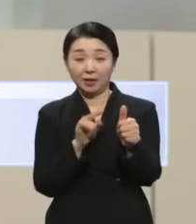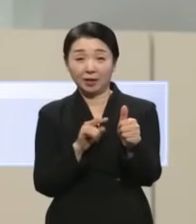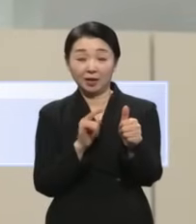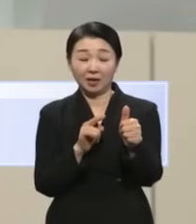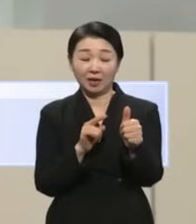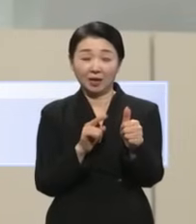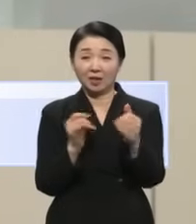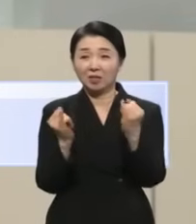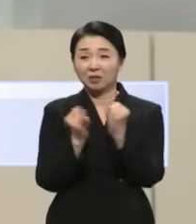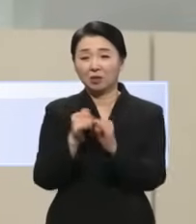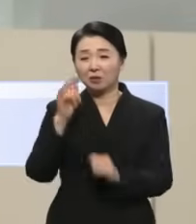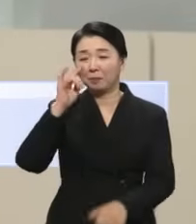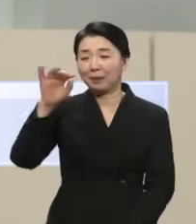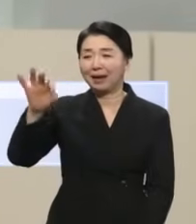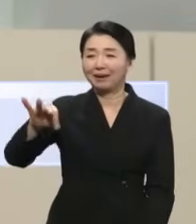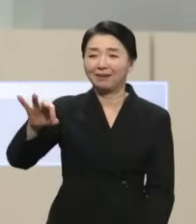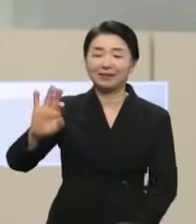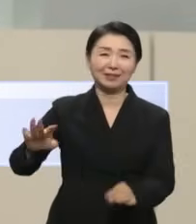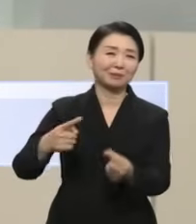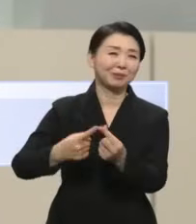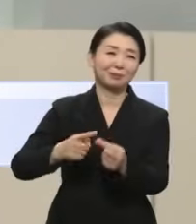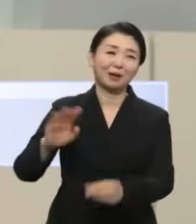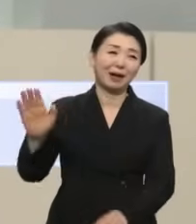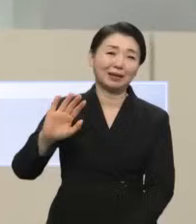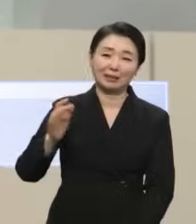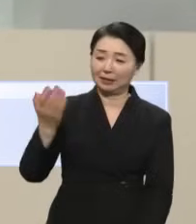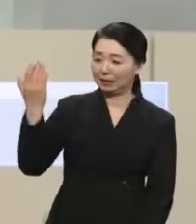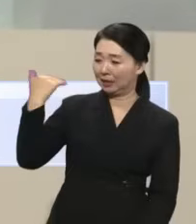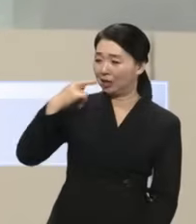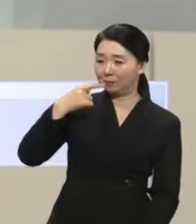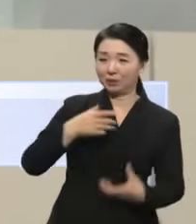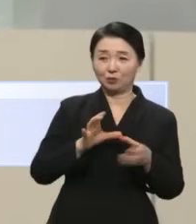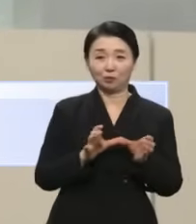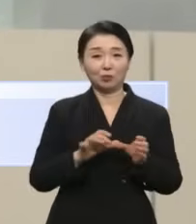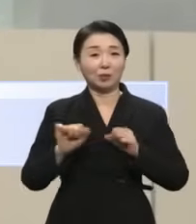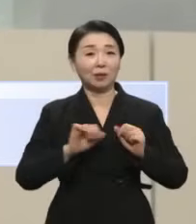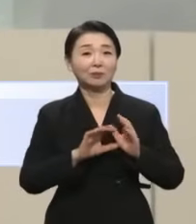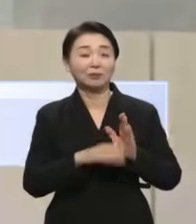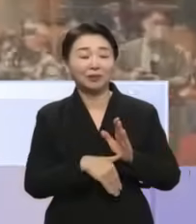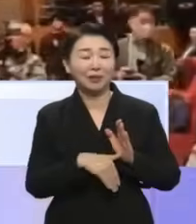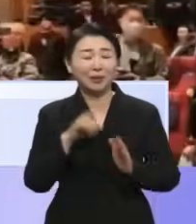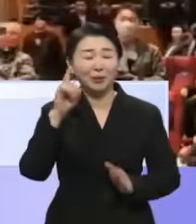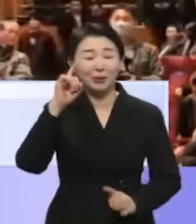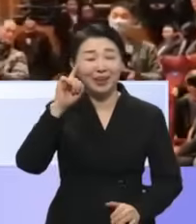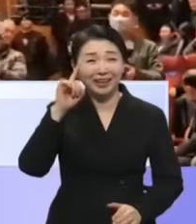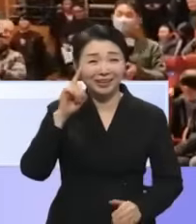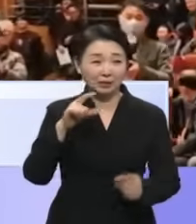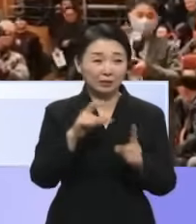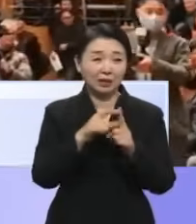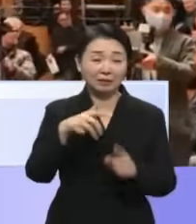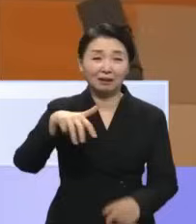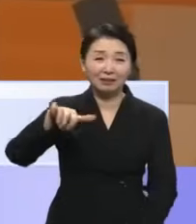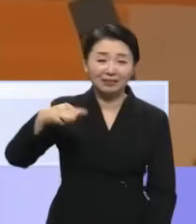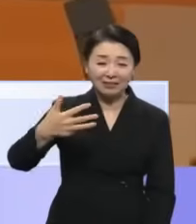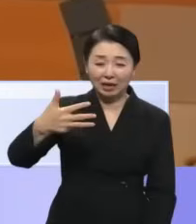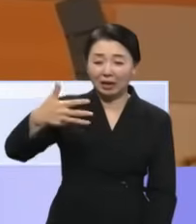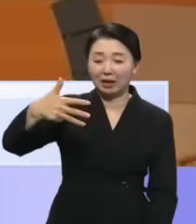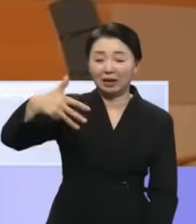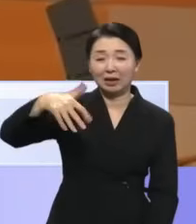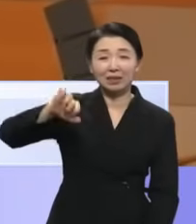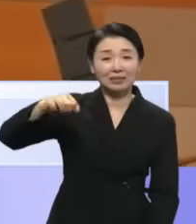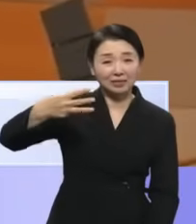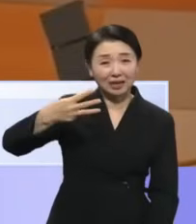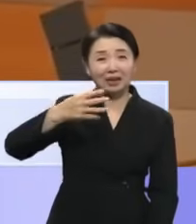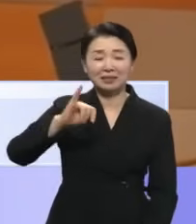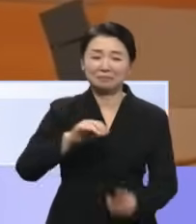한게 이번 처이 아닙니다 과거에도 민주당 있을 때 뭐 짤짤이 이런 말도 안 되는 말을 해서